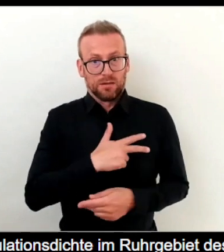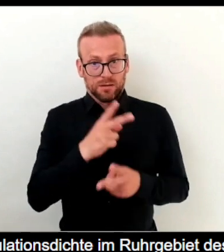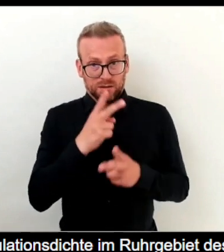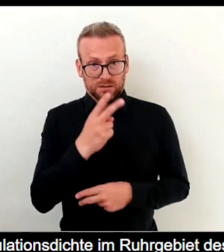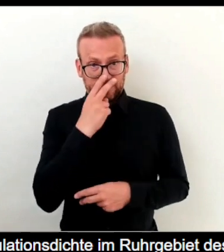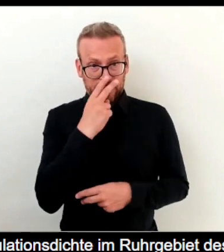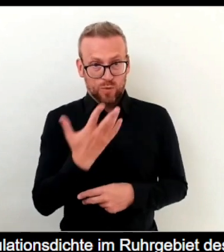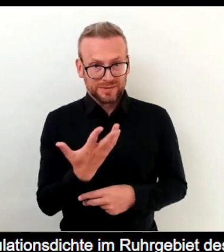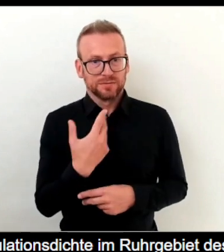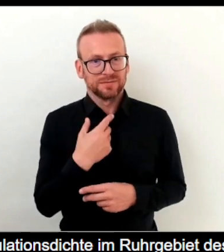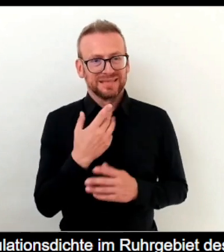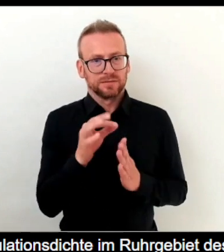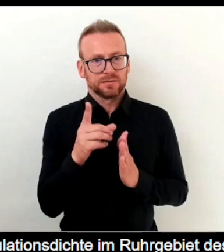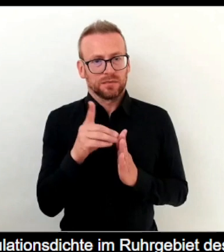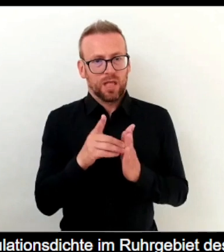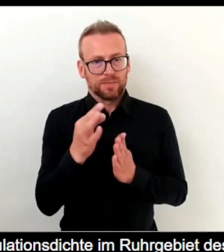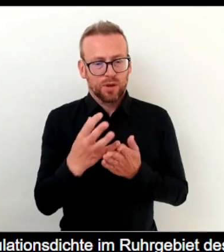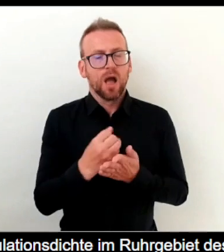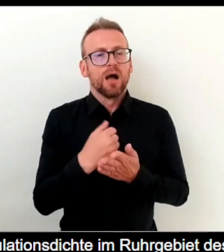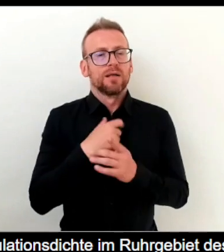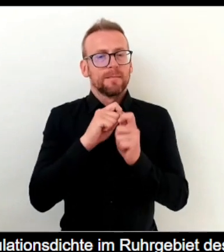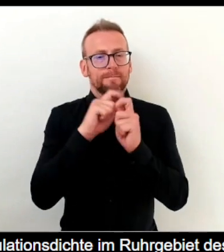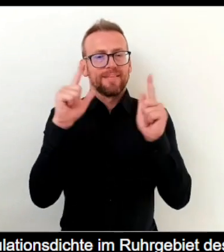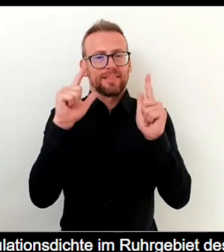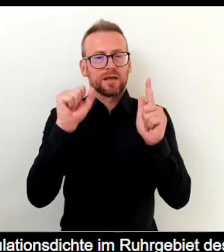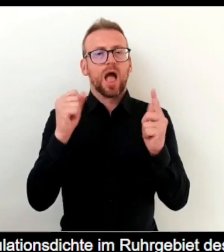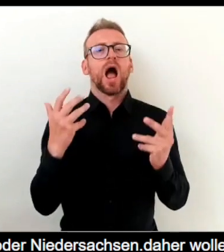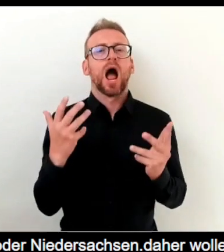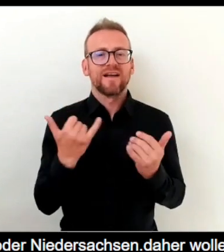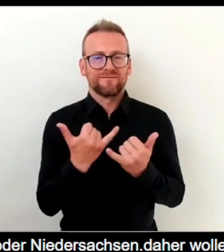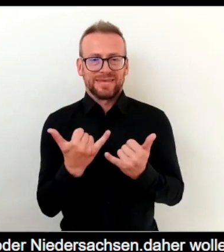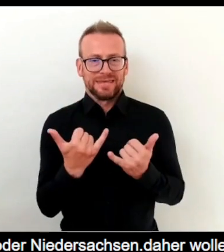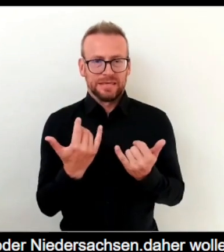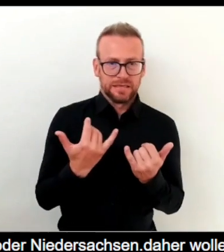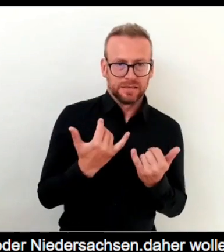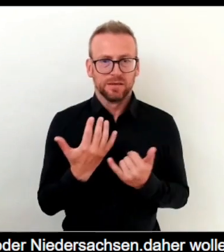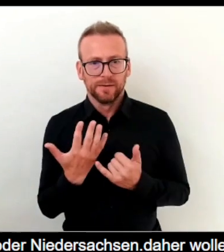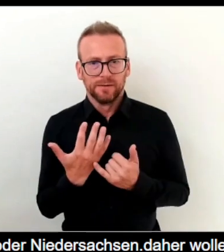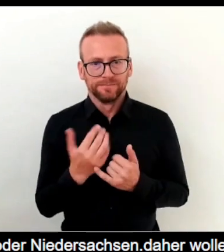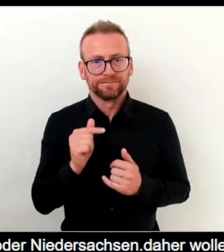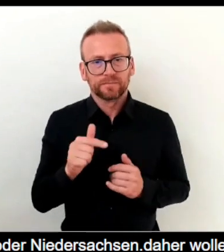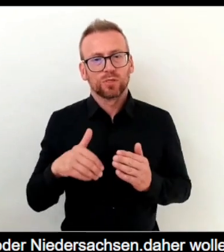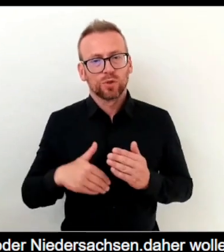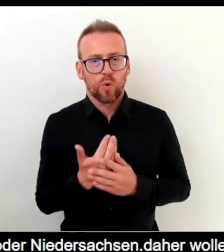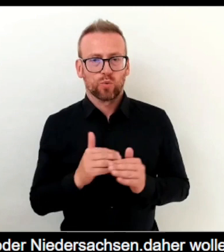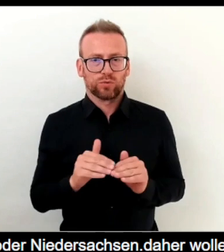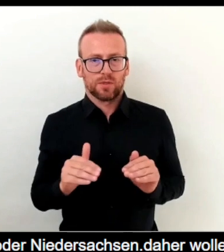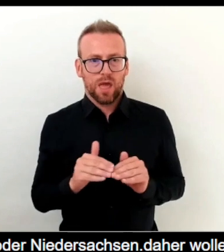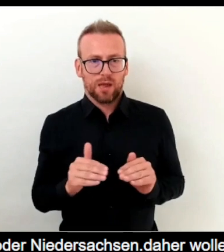die Informationen kriegen, damit wir dann auch die Auslegungen der Gesetze anpassen können, dass sie für die Menschen die richtigen Antworten birgen.